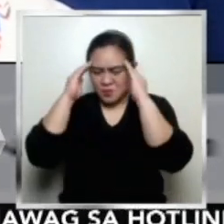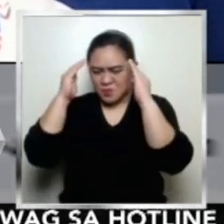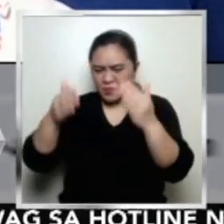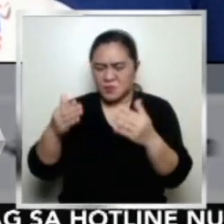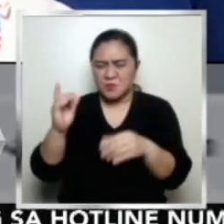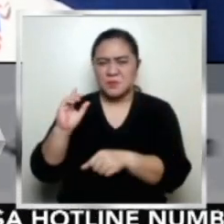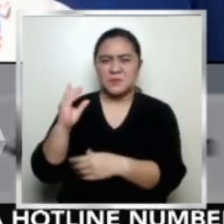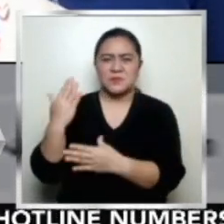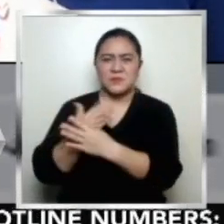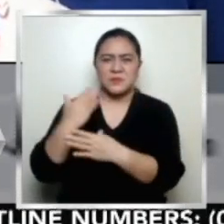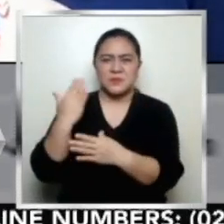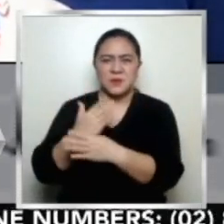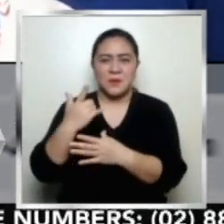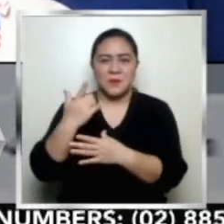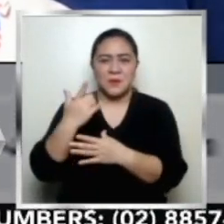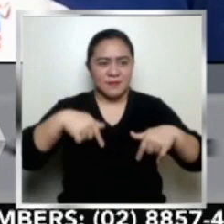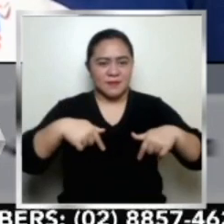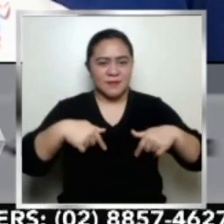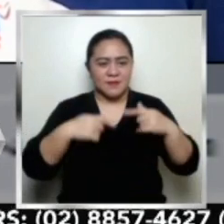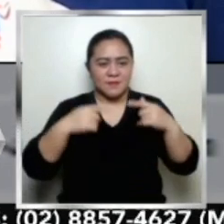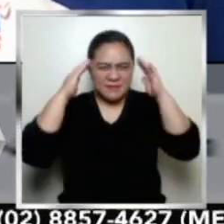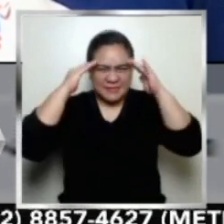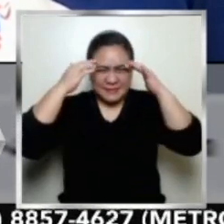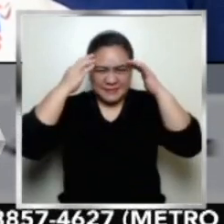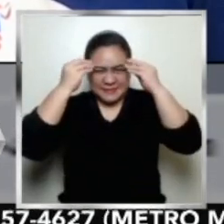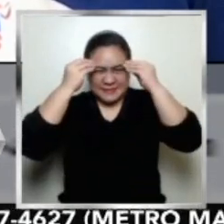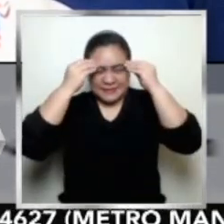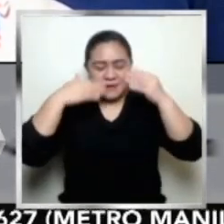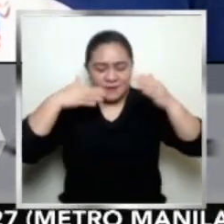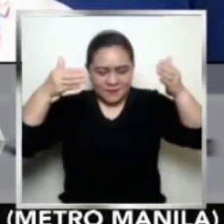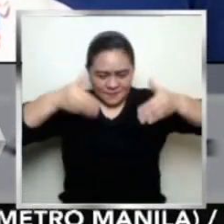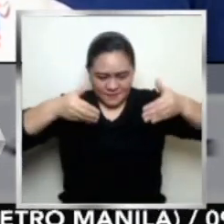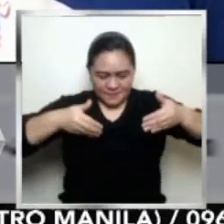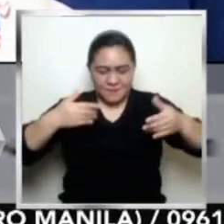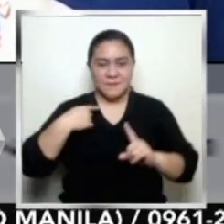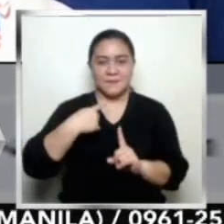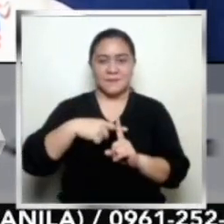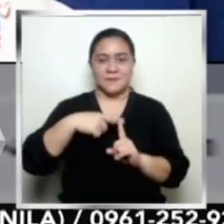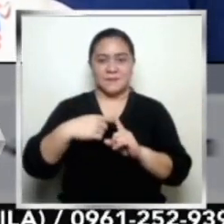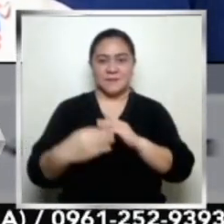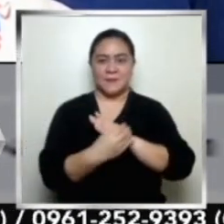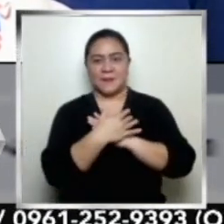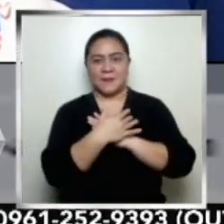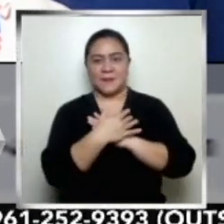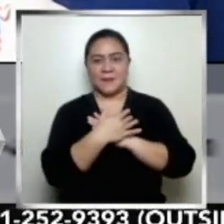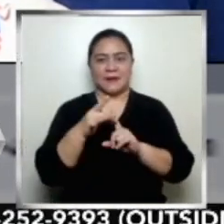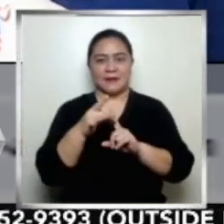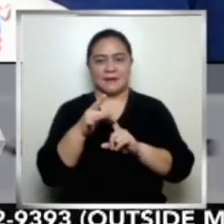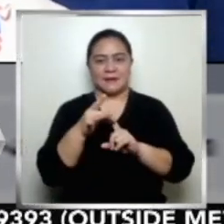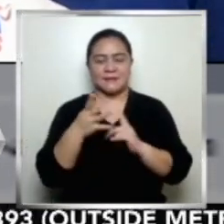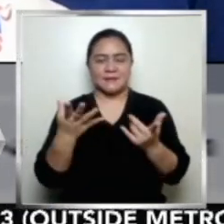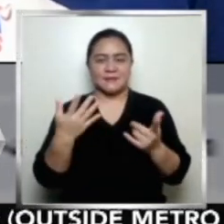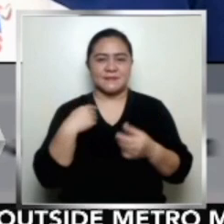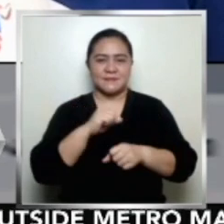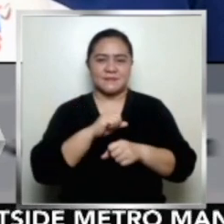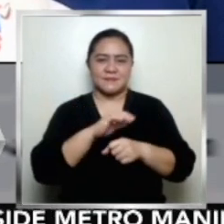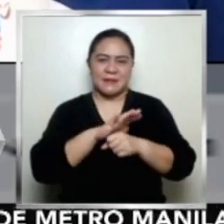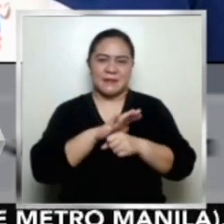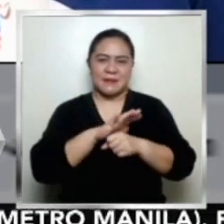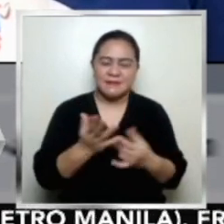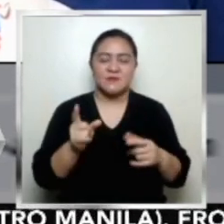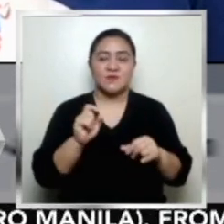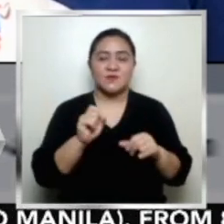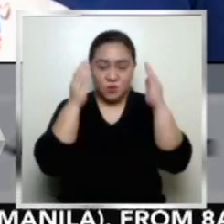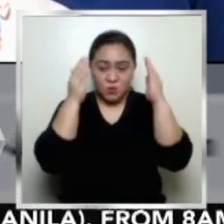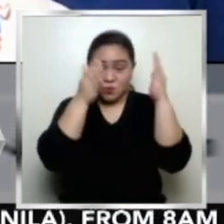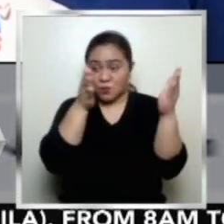na isipin mo na positive ka sa COVID, mas stress ka lang lalo. So, try to find some distractions. Yeah, so,